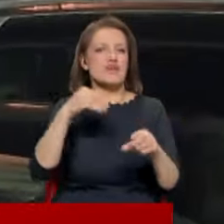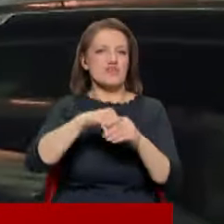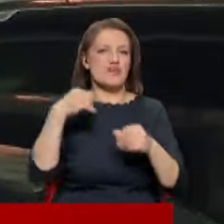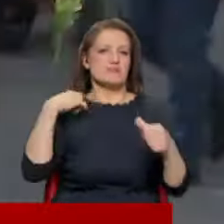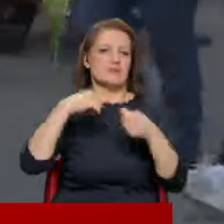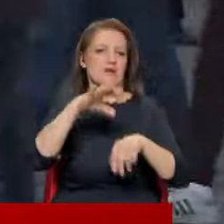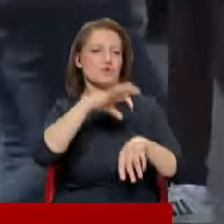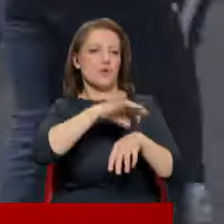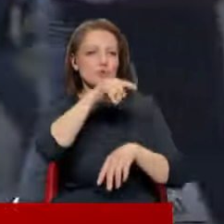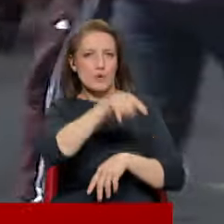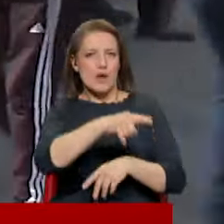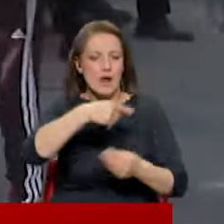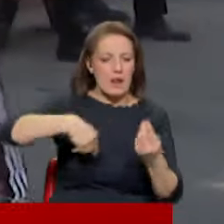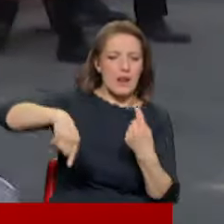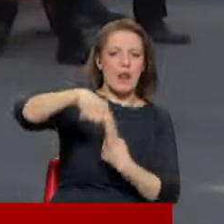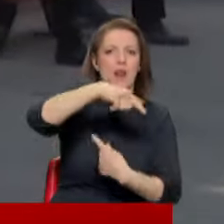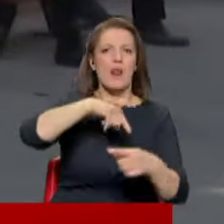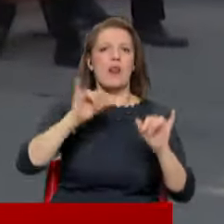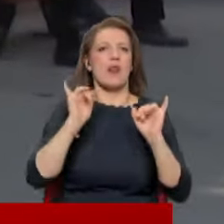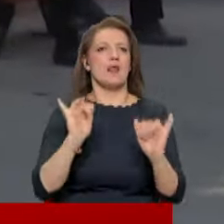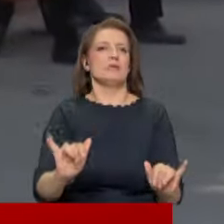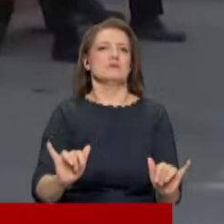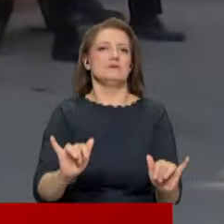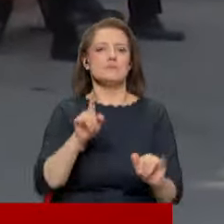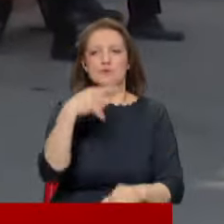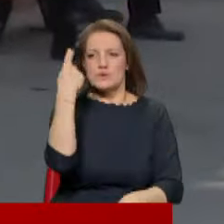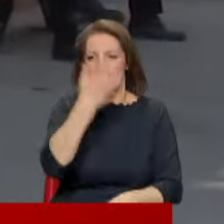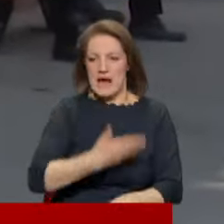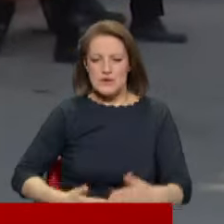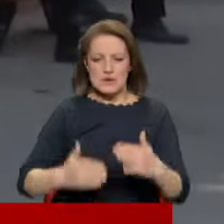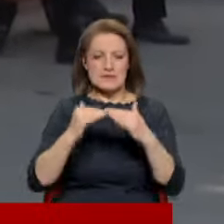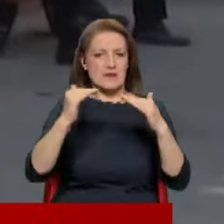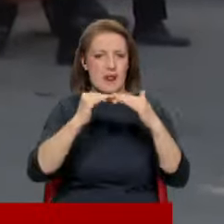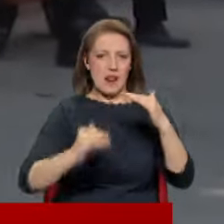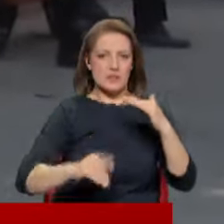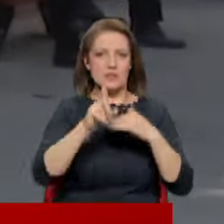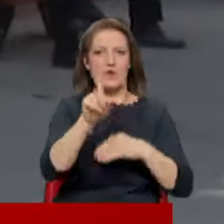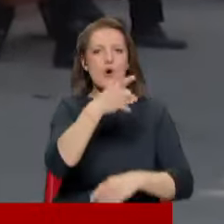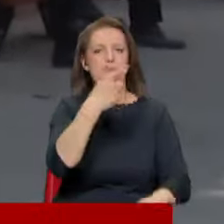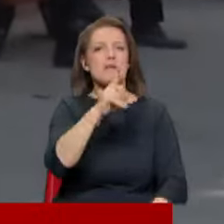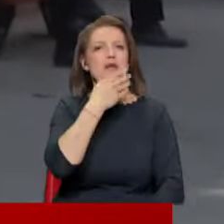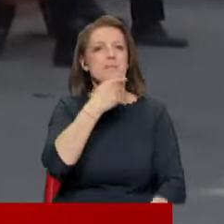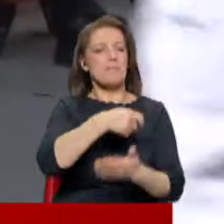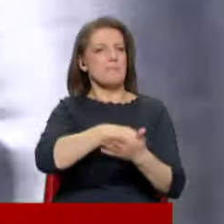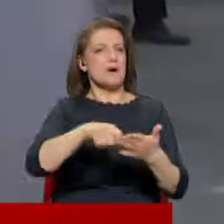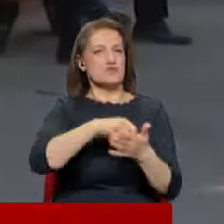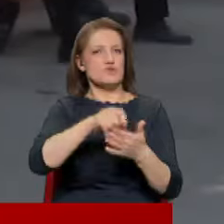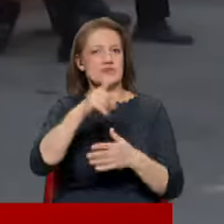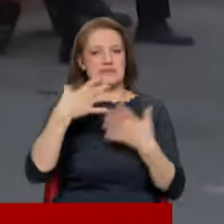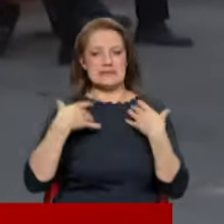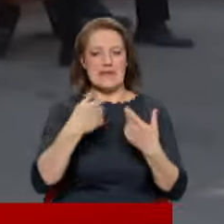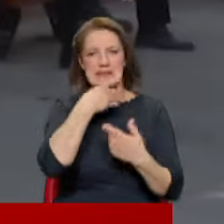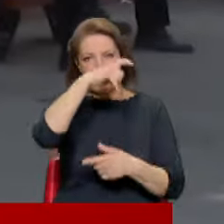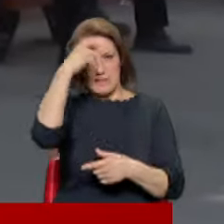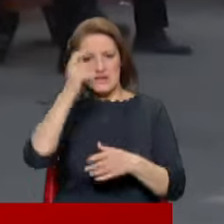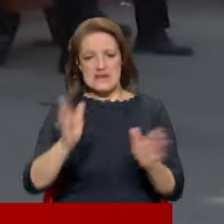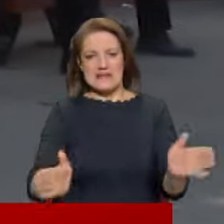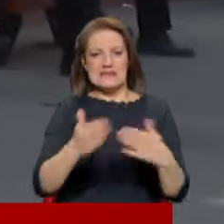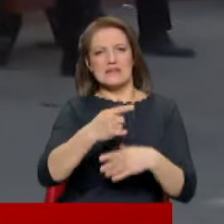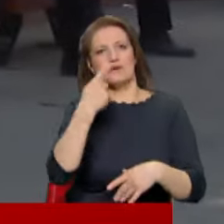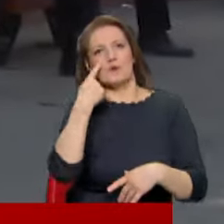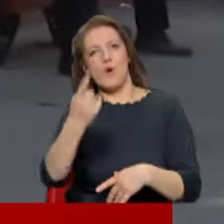doktora gidiyor. Bu bir kısır döngü. İşte bu yüzden açlık sınırının altındaki 10 bin lira emekli maaşı Sağlık Emekçileri